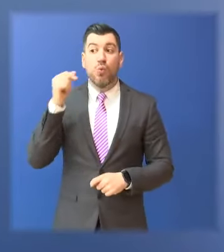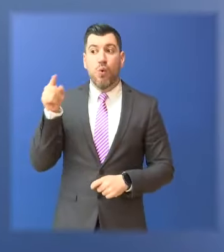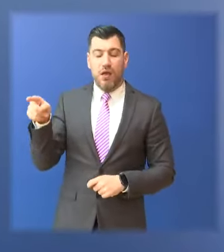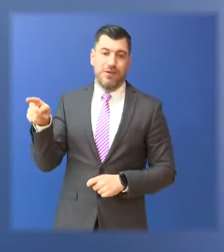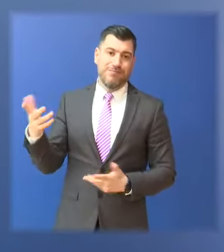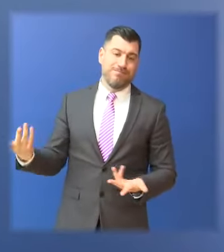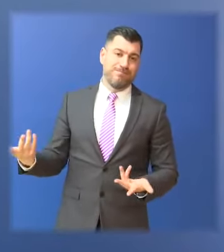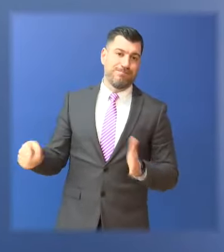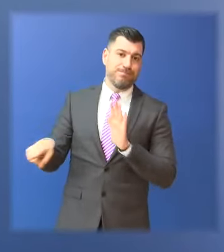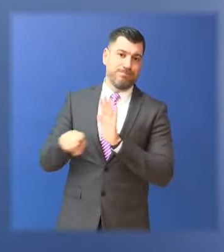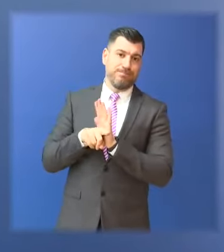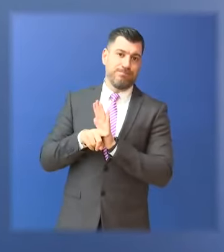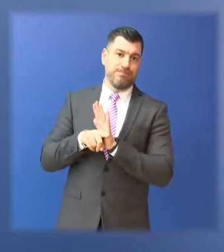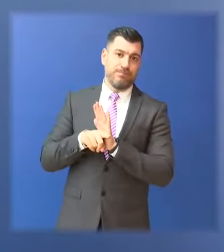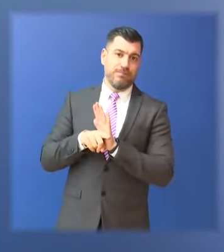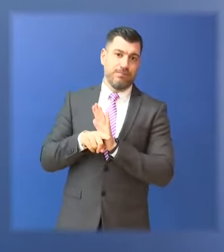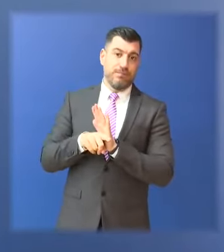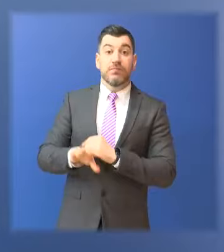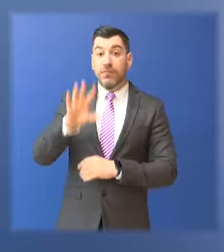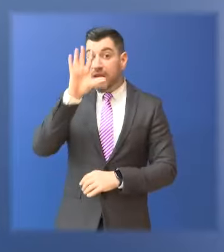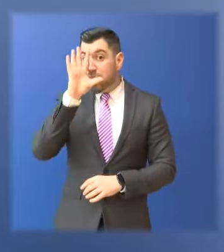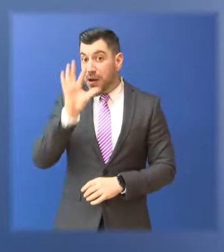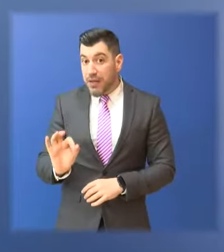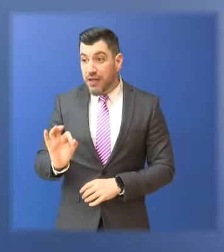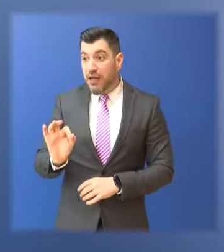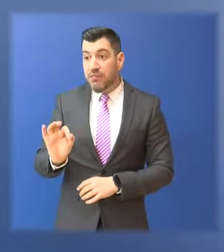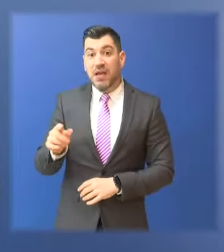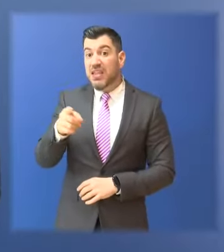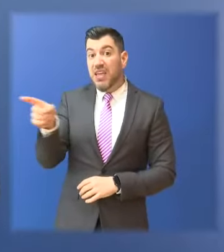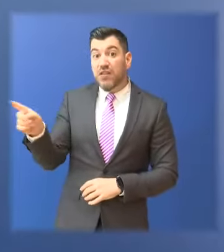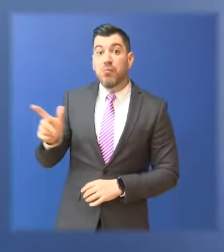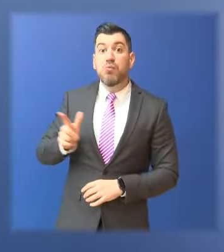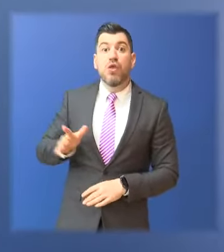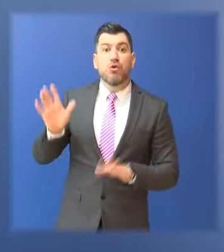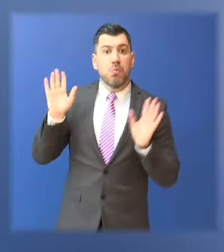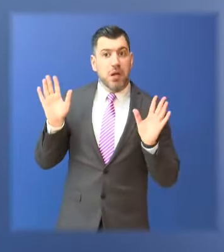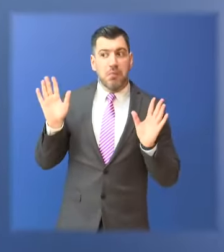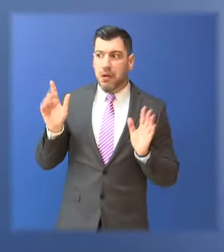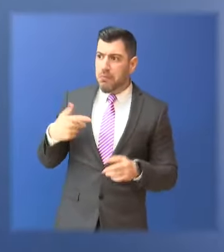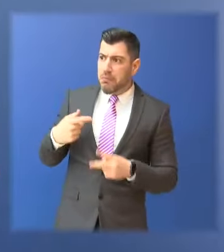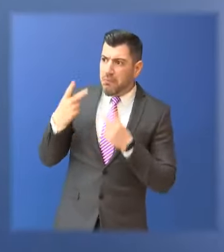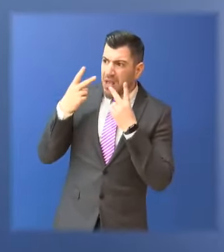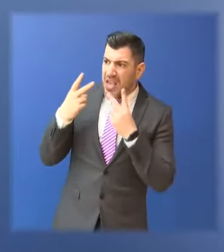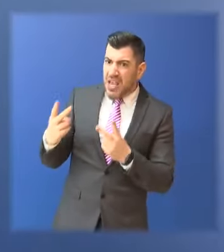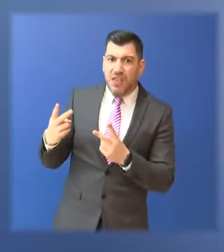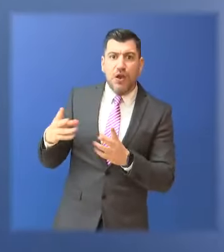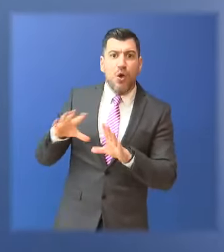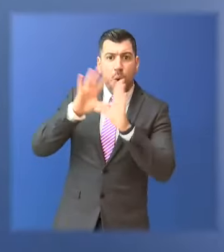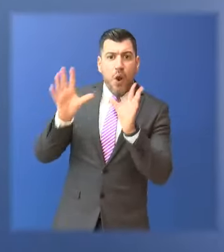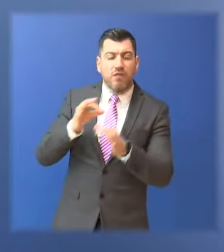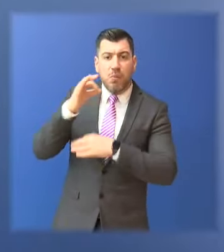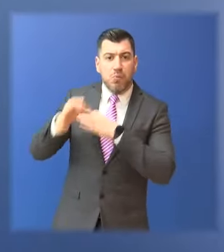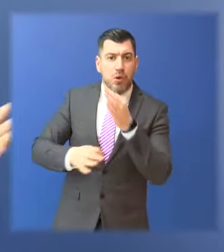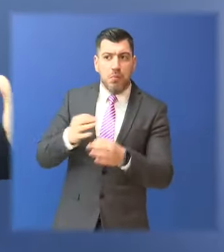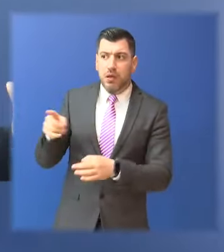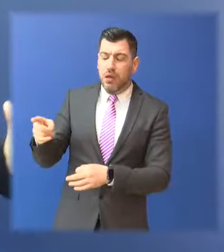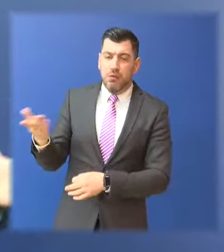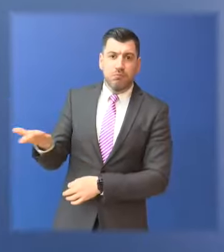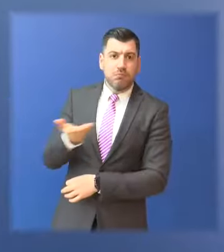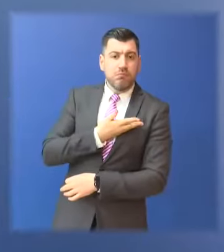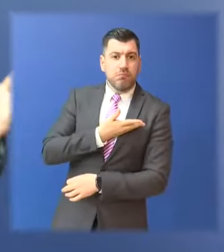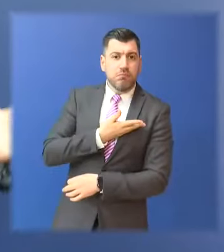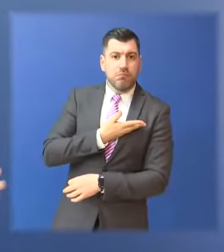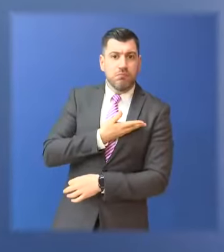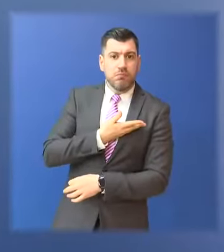πραγματικά ακόμα και αυτοί οι οποίοι δεν το περίμεναν έπεσαν από τα σύννεφα. Δηλαδή δεν περίμενε κανείς. Αυτοί οι οποίοι